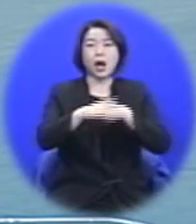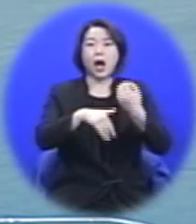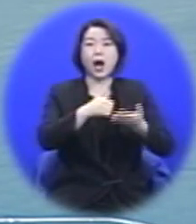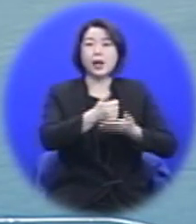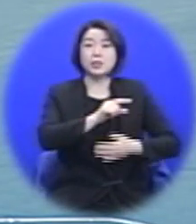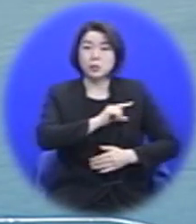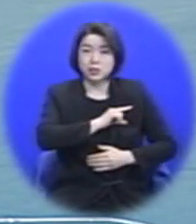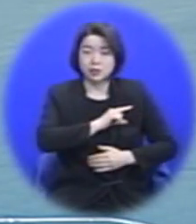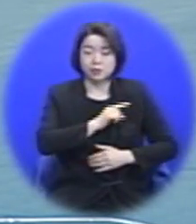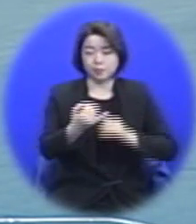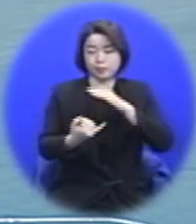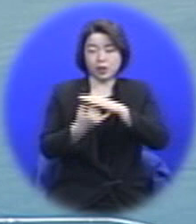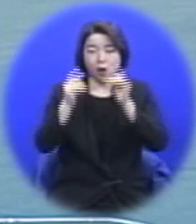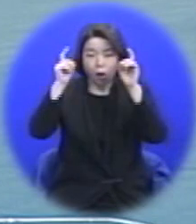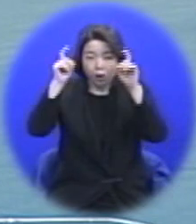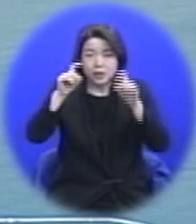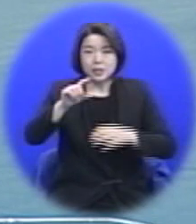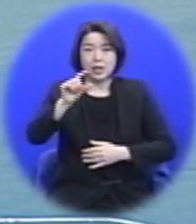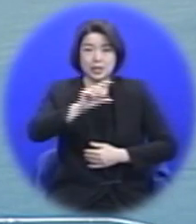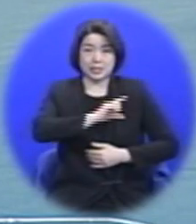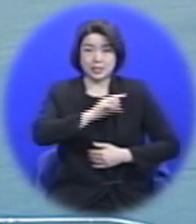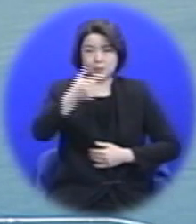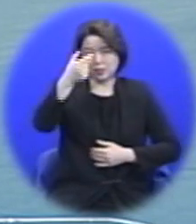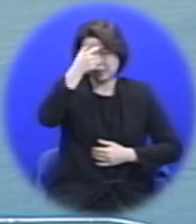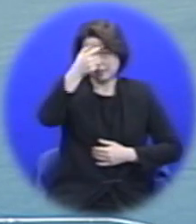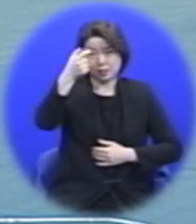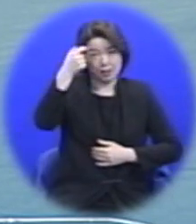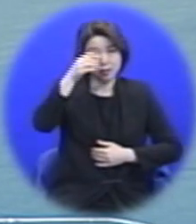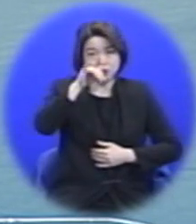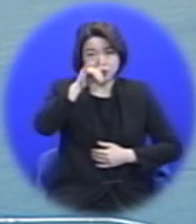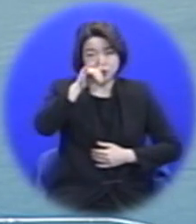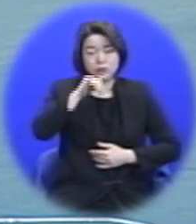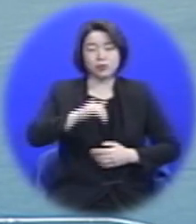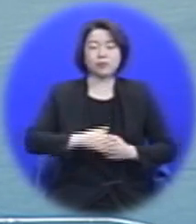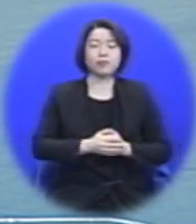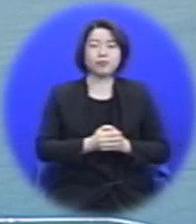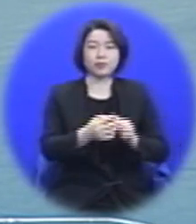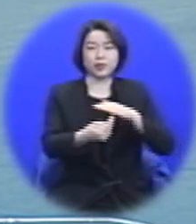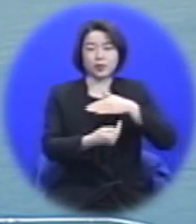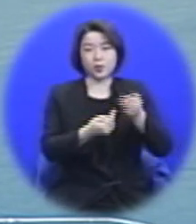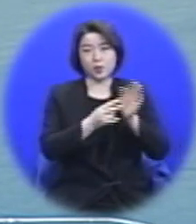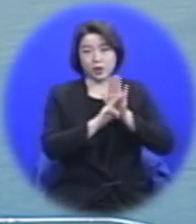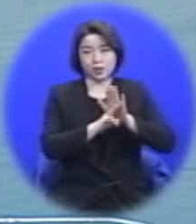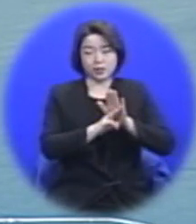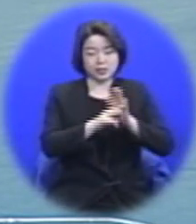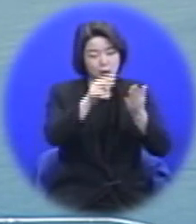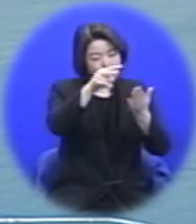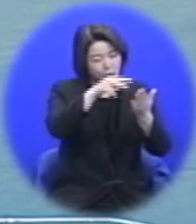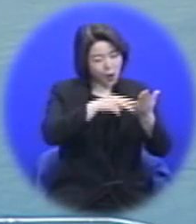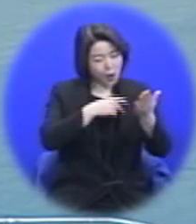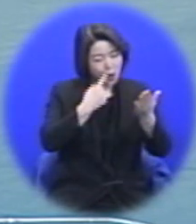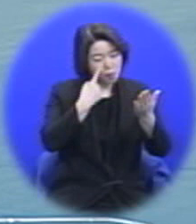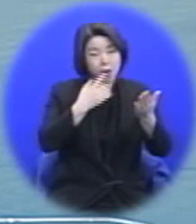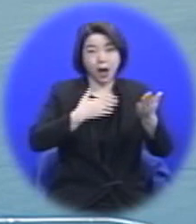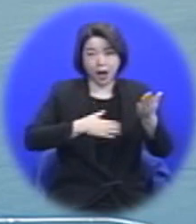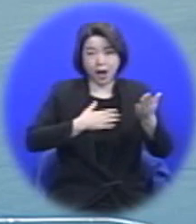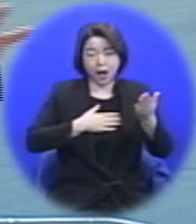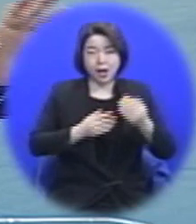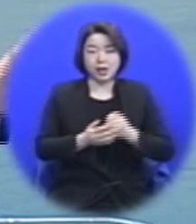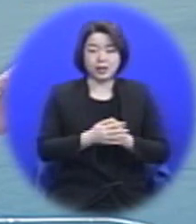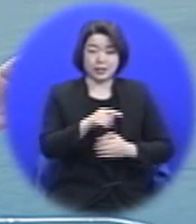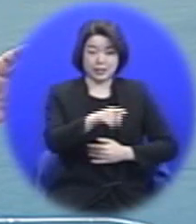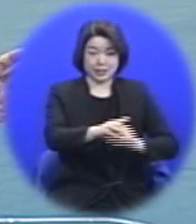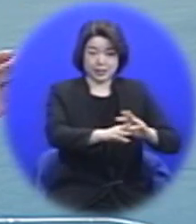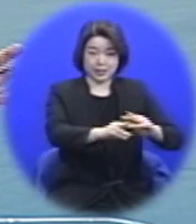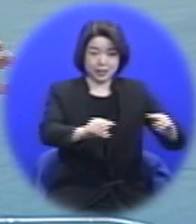양의 이름이 기록되어 있더라 하는 것입니다. 요한계시록을 가만히 읽어보셔서 이제 아시겠지만 이